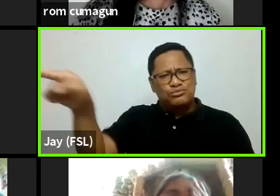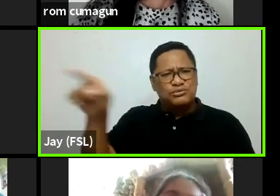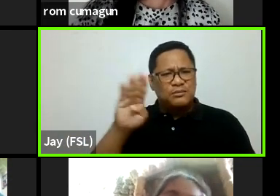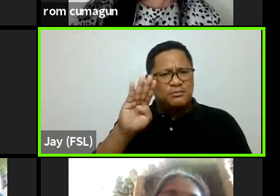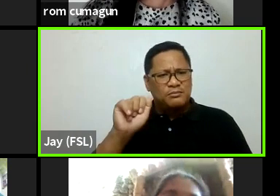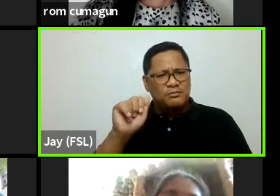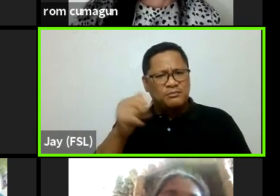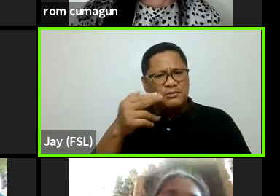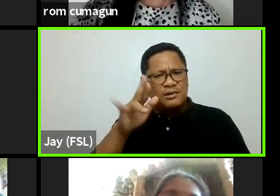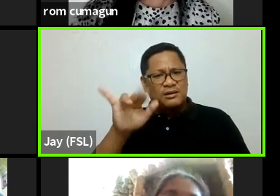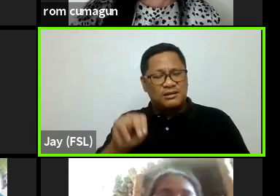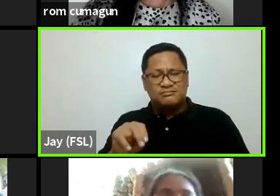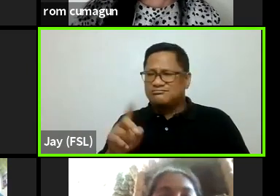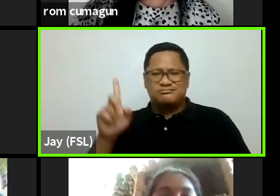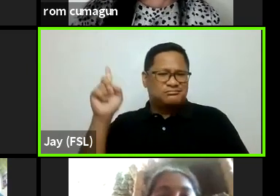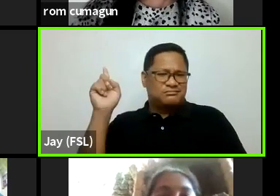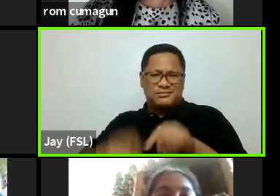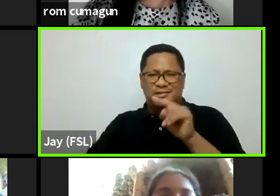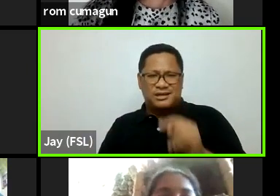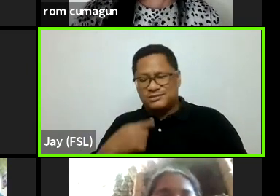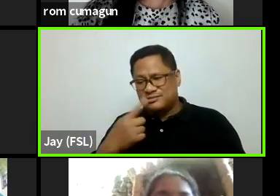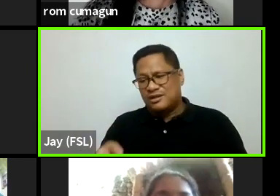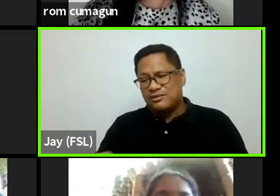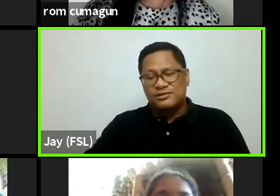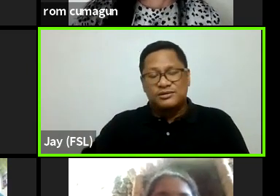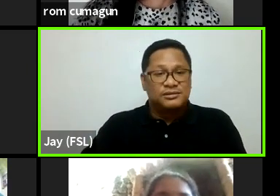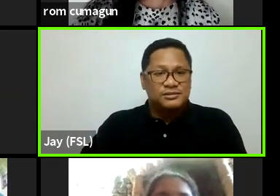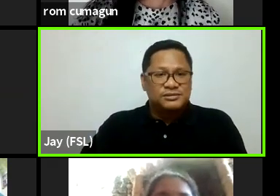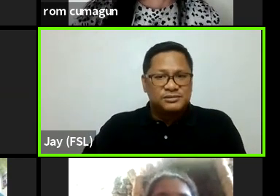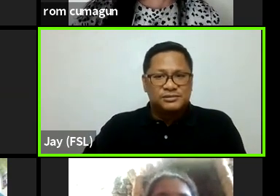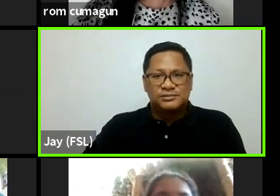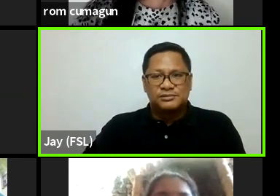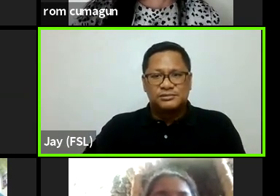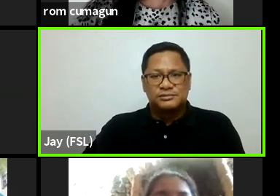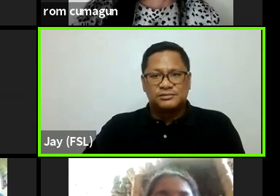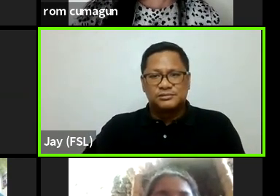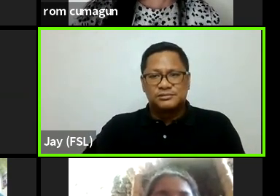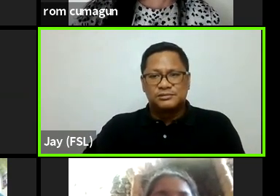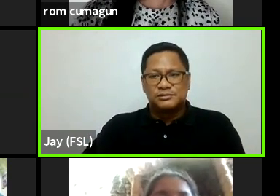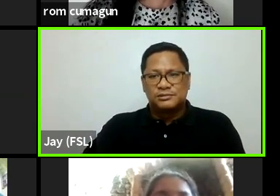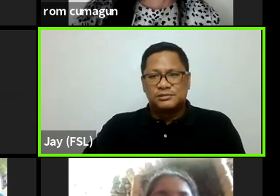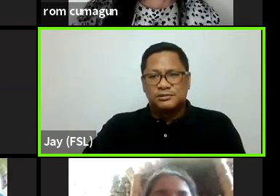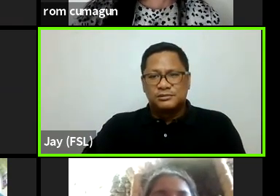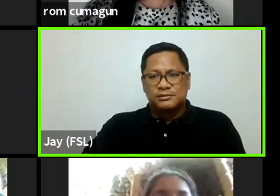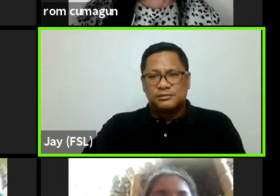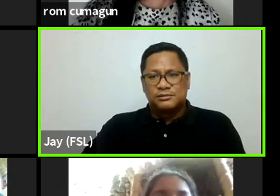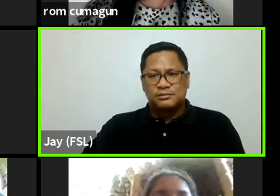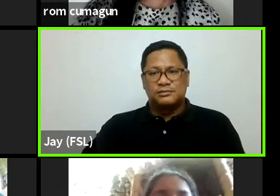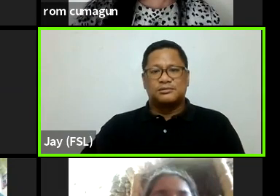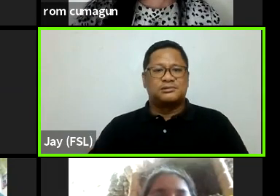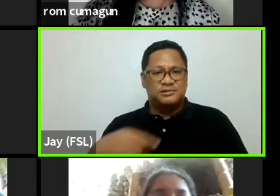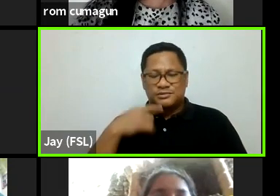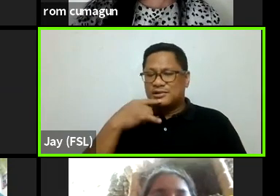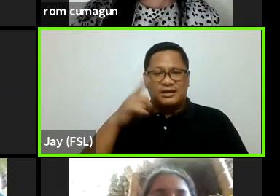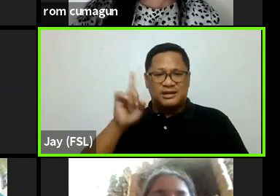Hindi pwede. Hindi pwede. Hindi pwede. Bakit? Bakit? Eh, hindi ako nakakalakad